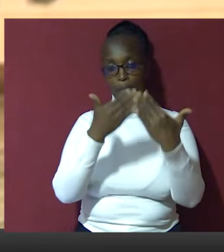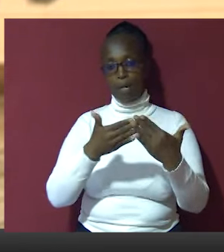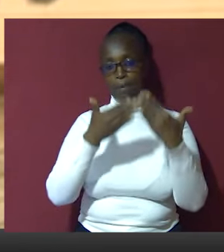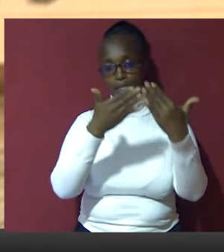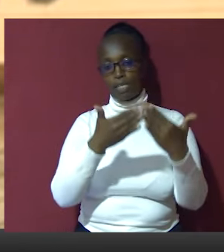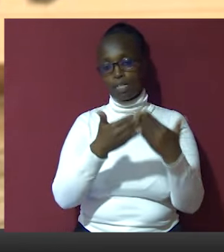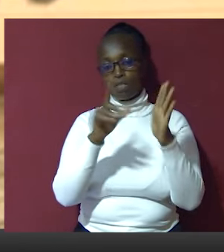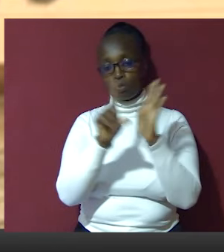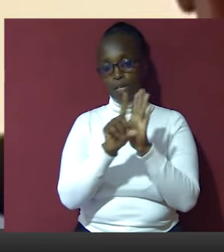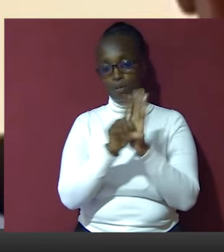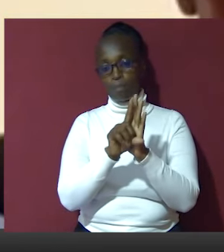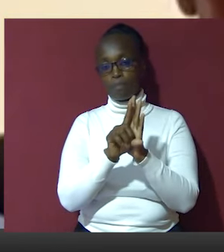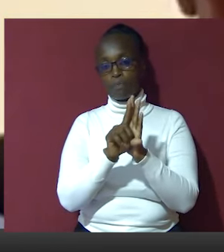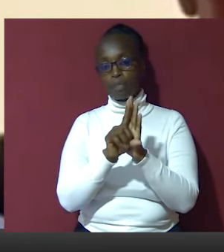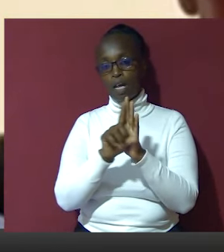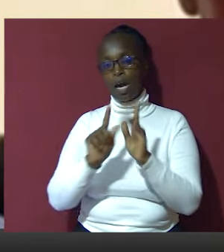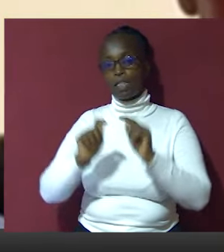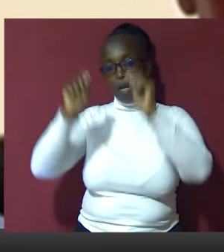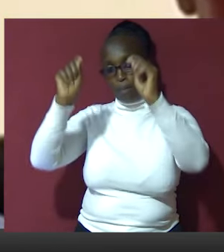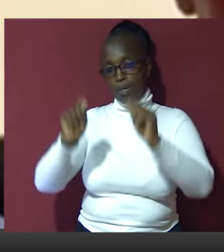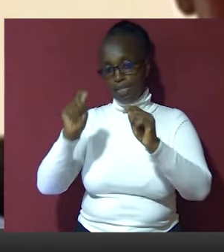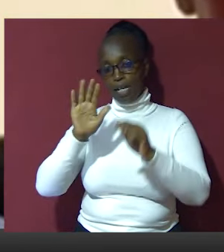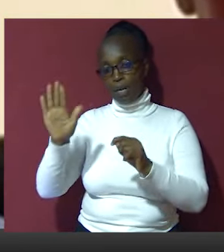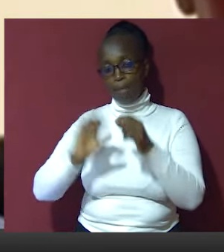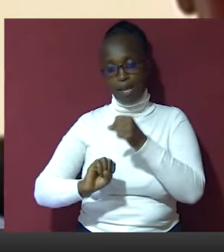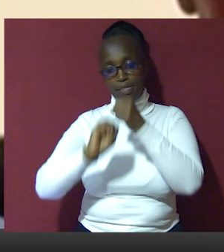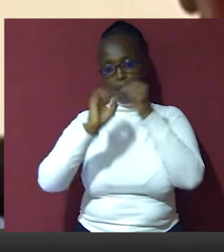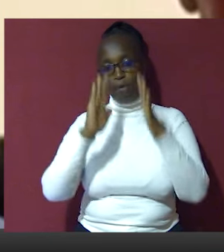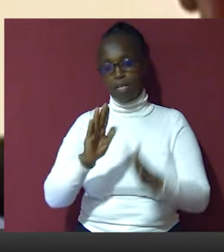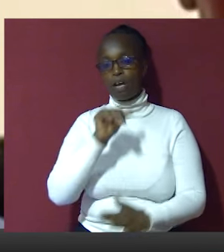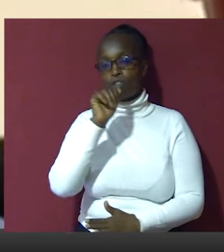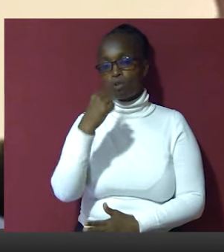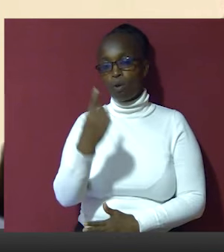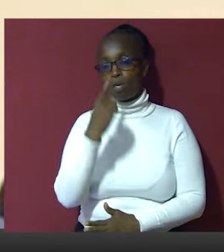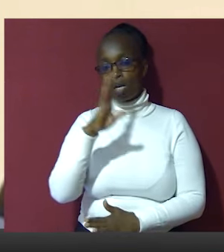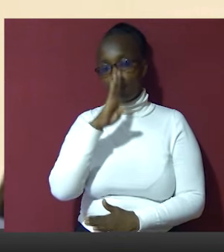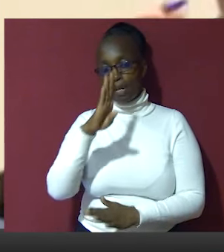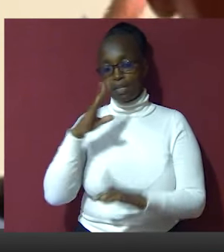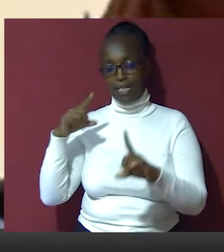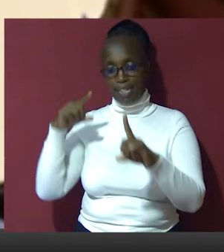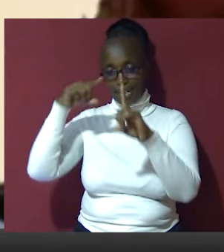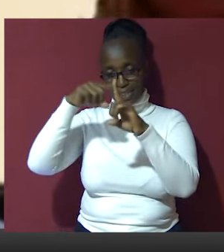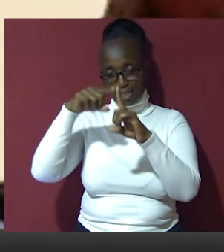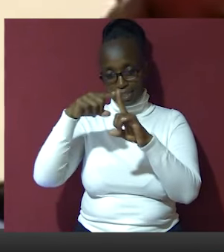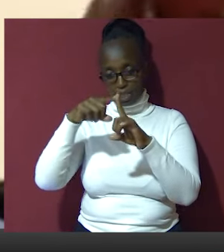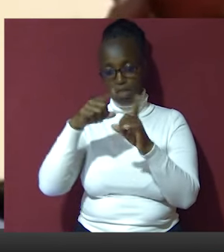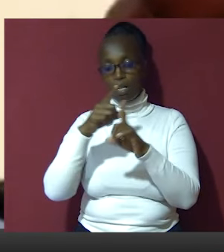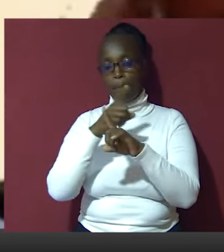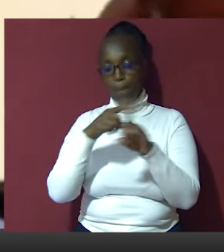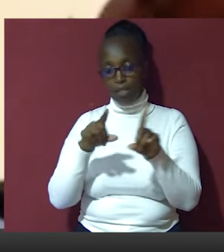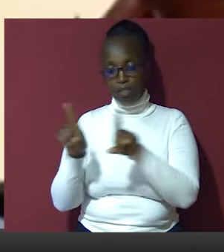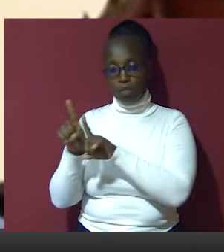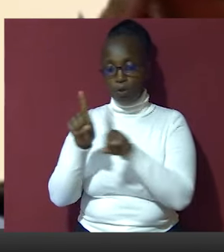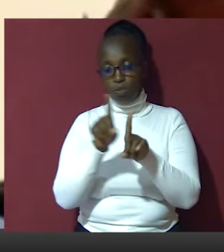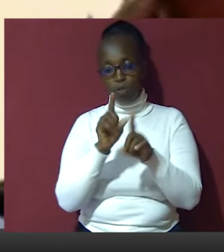ya mahakama ya sheria. The protesters and their supporters have not only been targeted on the streets, but